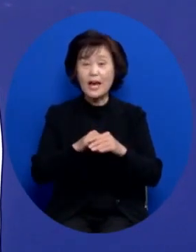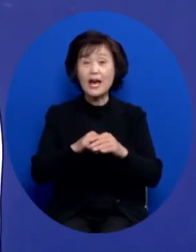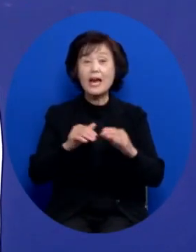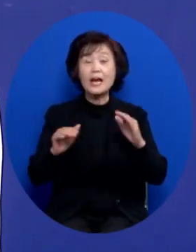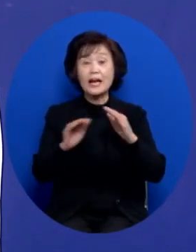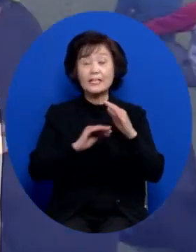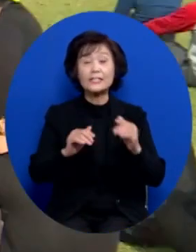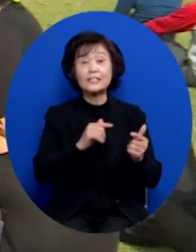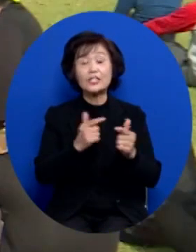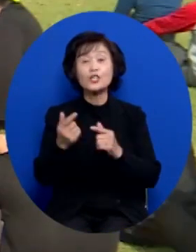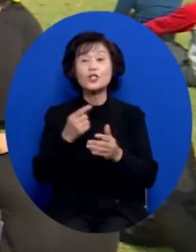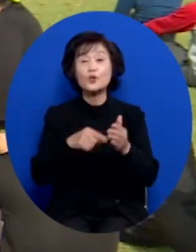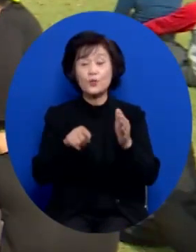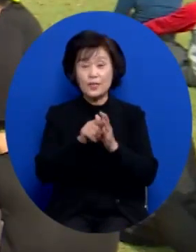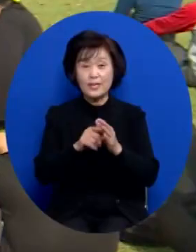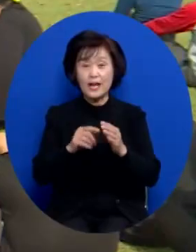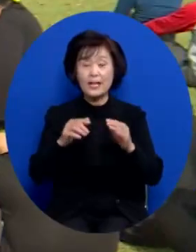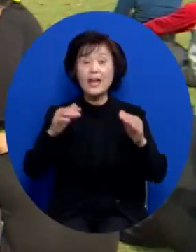열렸습니다.